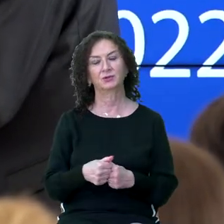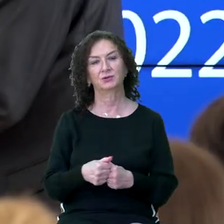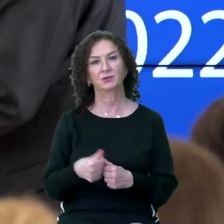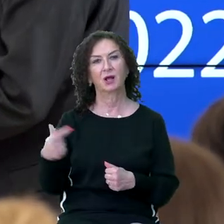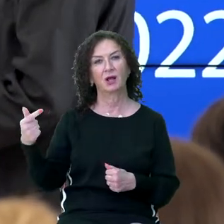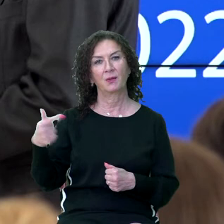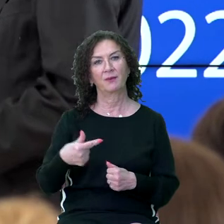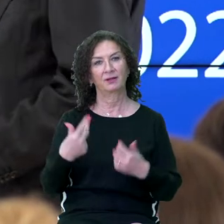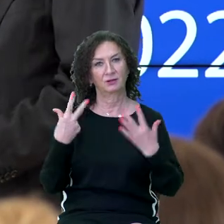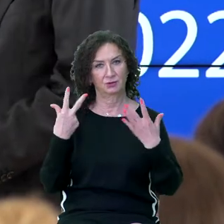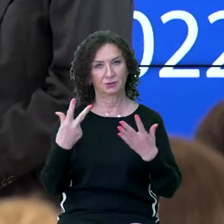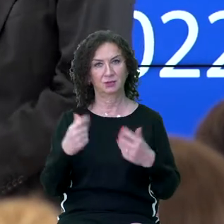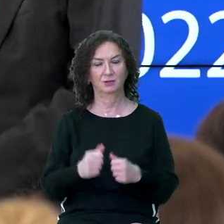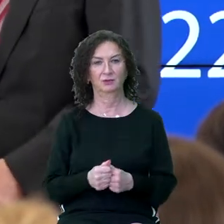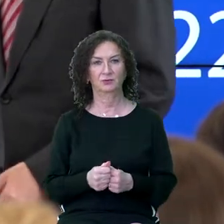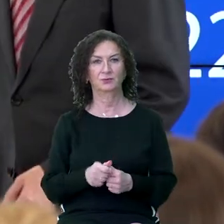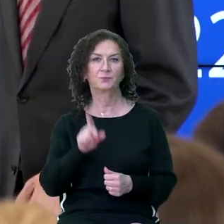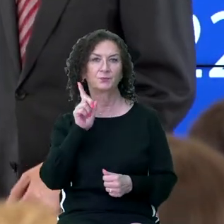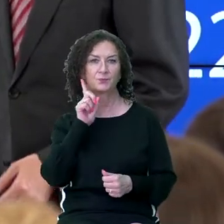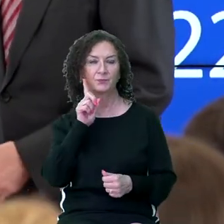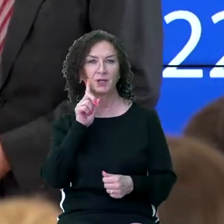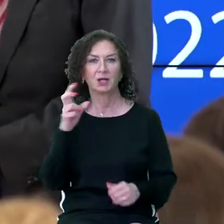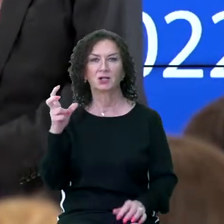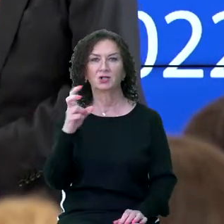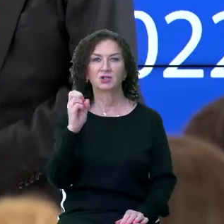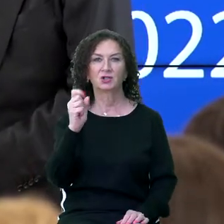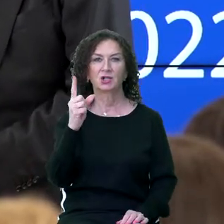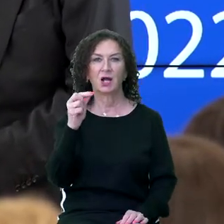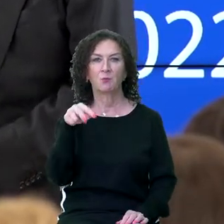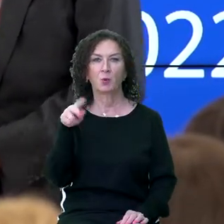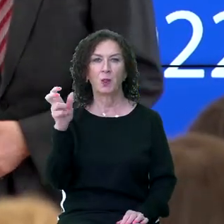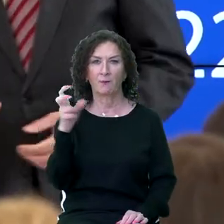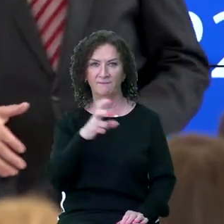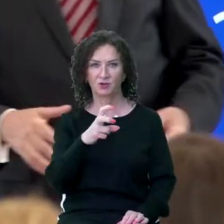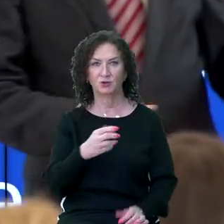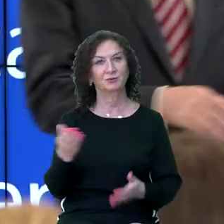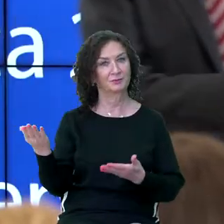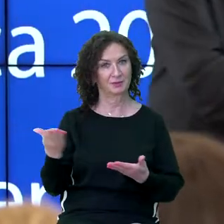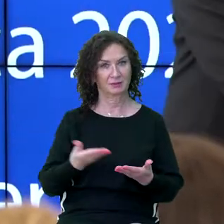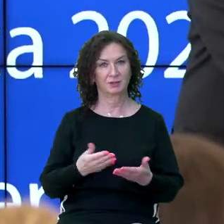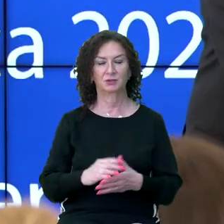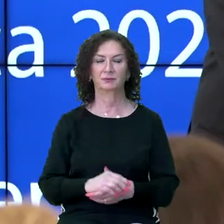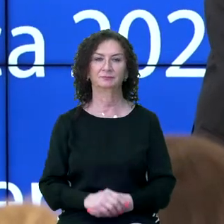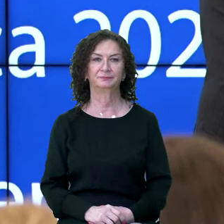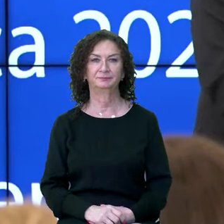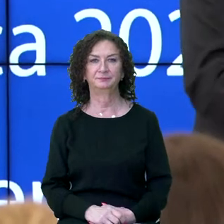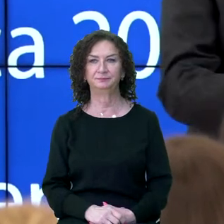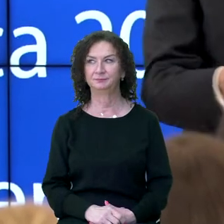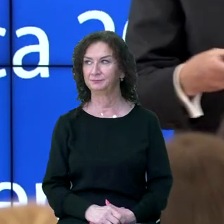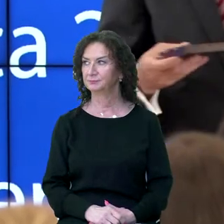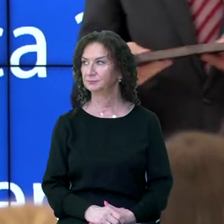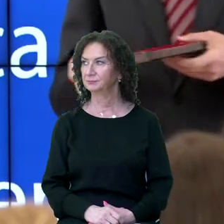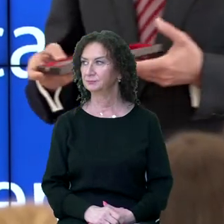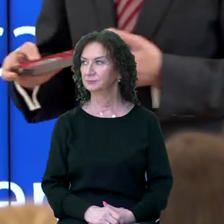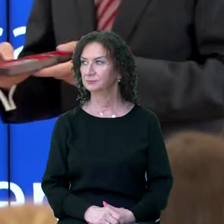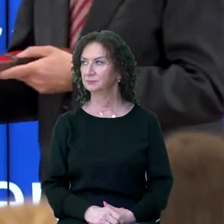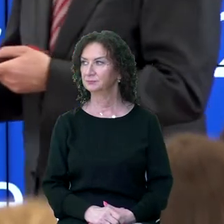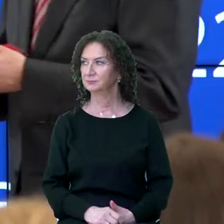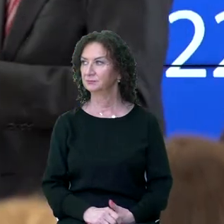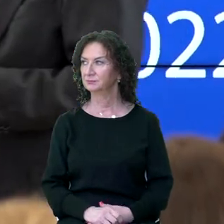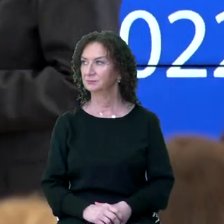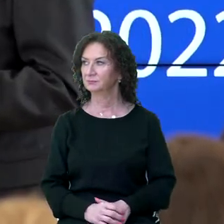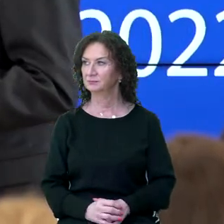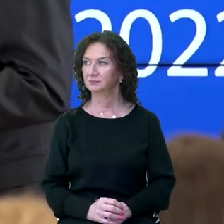2006-2008. Pan profesor Jacek Czaputowicz, zapraszam do nas. Pełnił funkcję zastępcy szefa służby